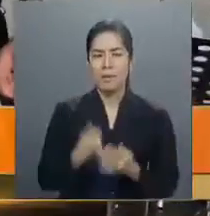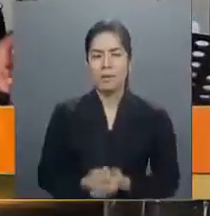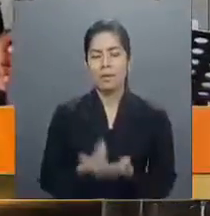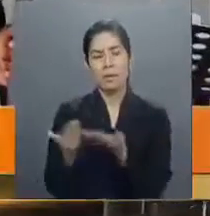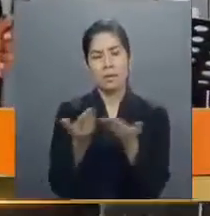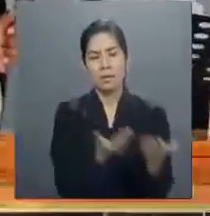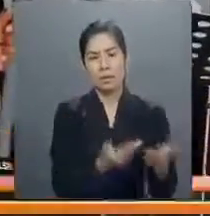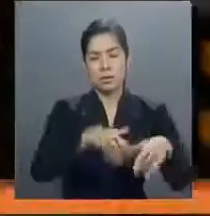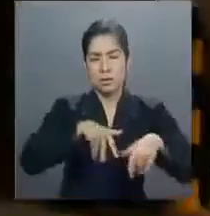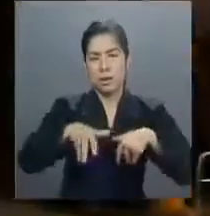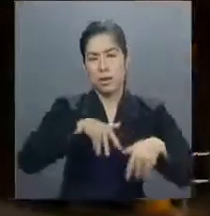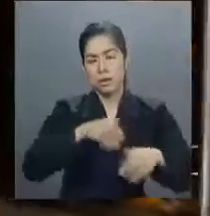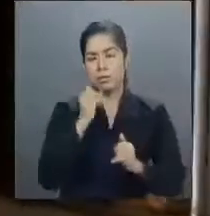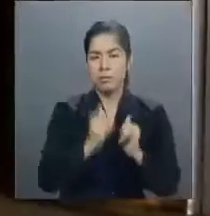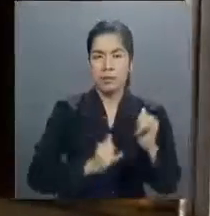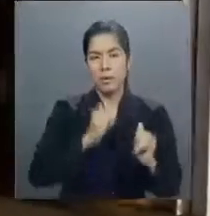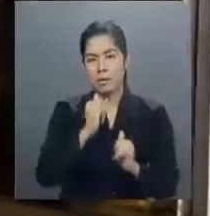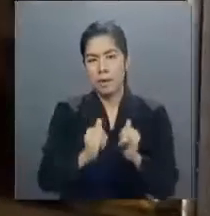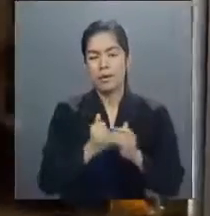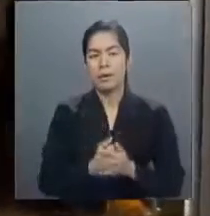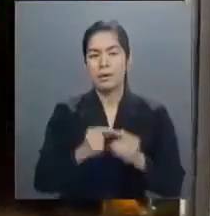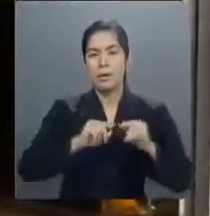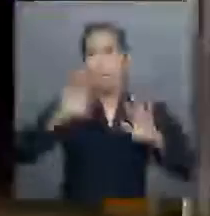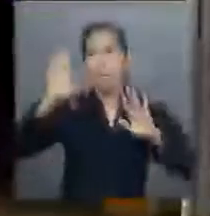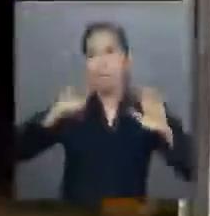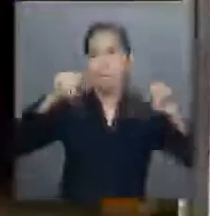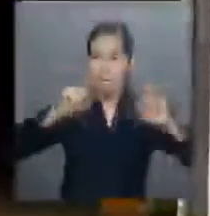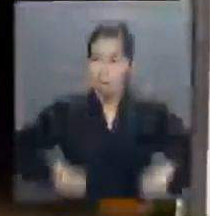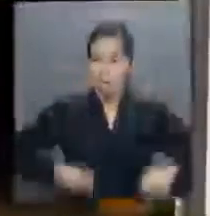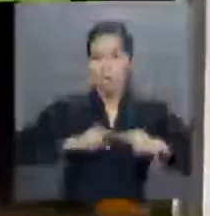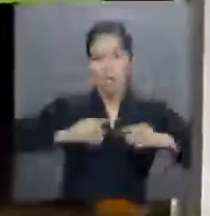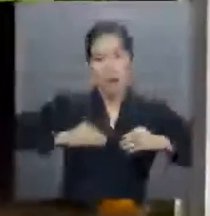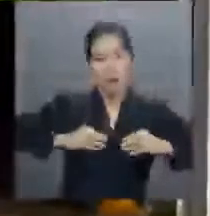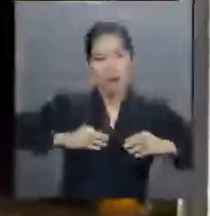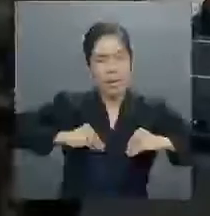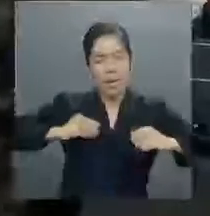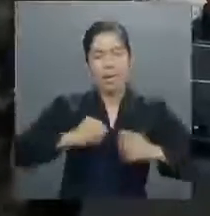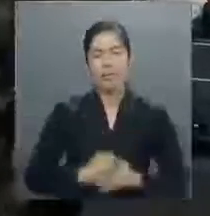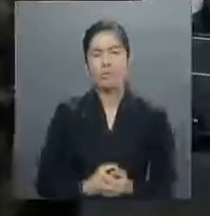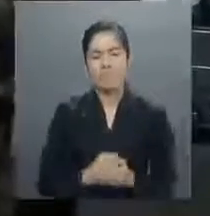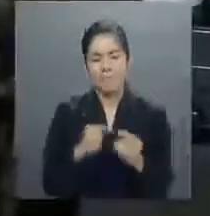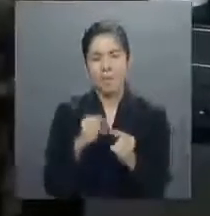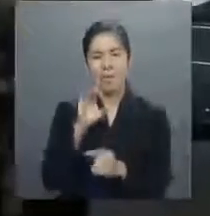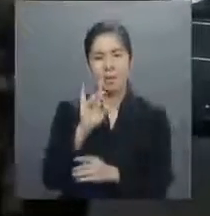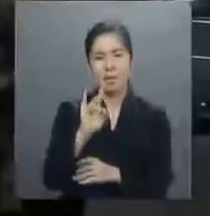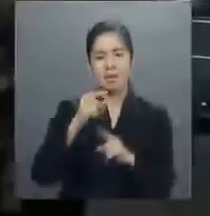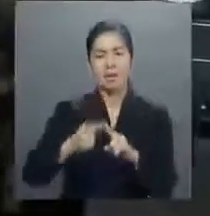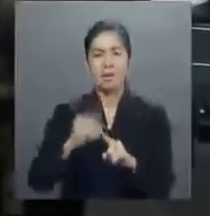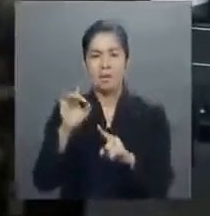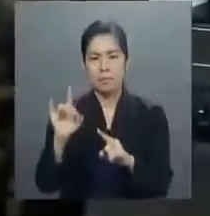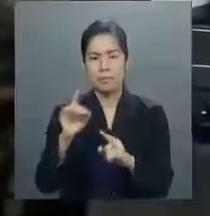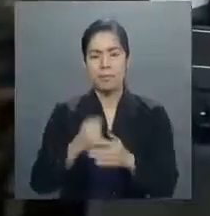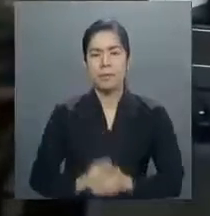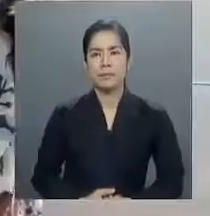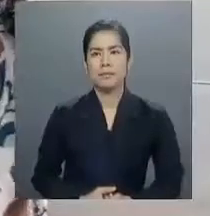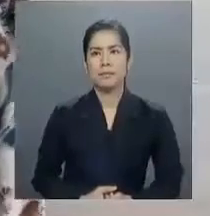ติซึ่งเป็นโครงการที่ฝ่ายความมั่นคงต้องการกระตุ้นให้มีการไปใช้สิทธิ์ออกเสียงประชามติร่างรัฐธรรมนูญมากขึ้น